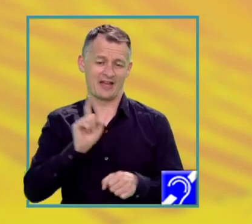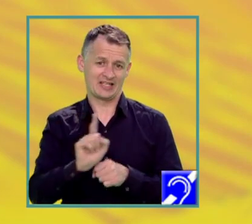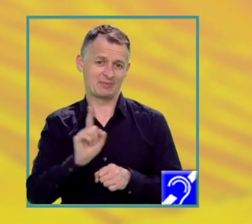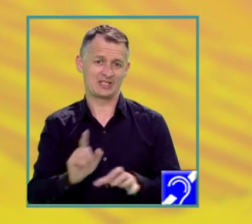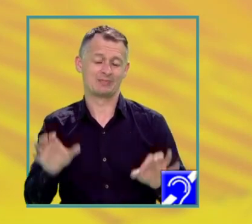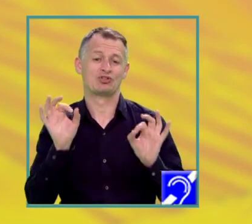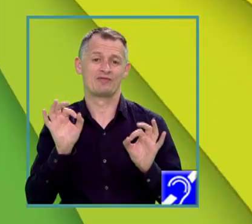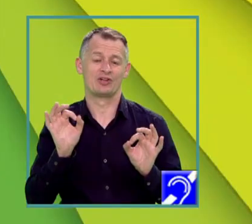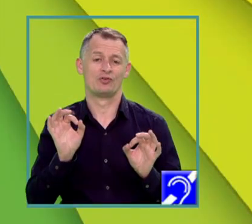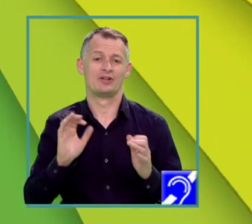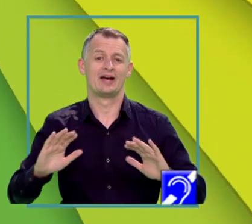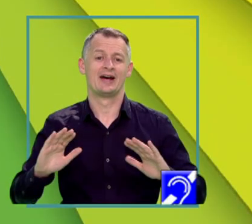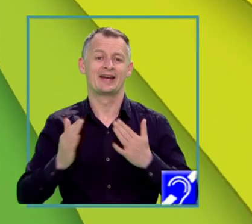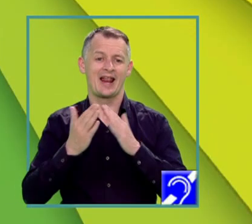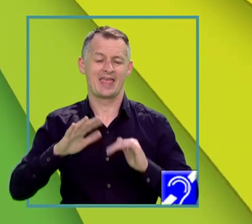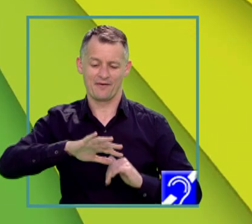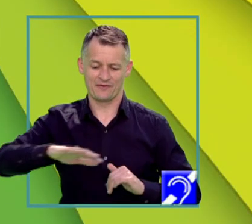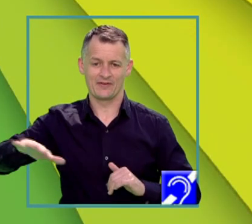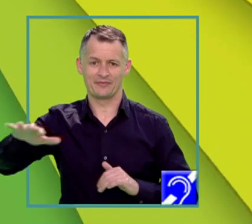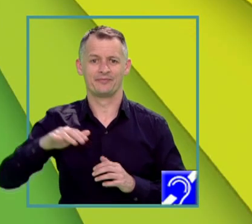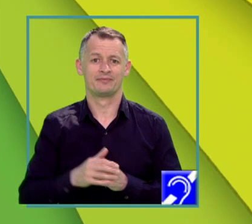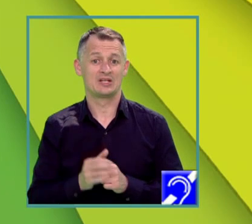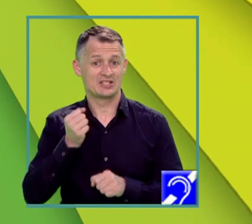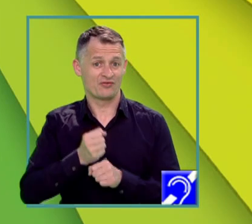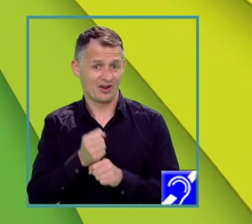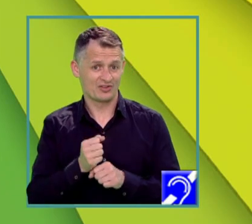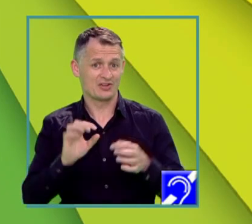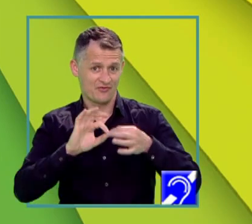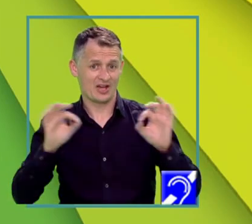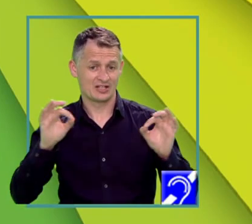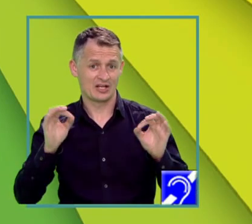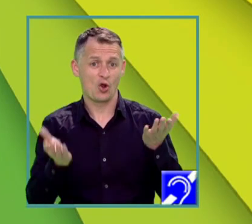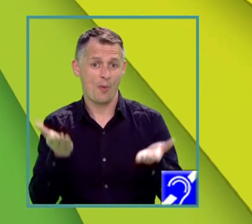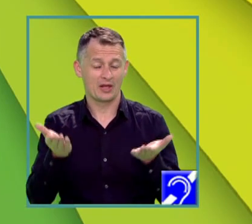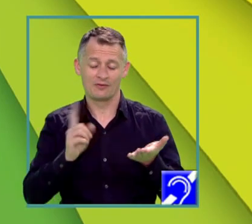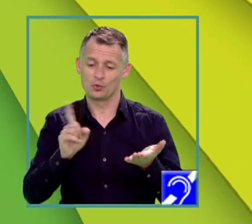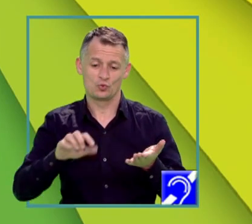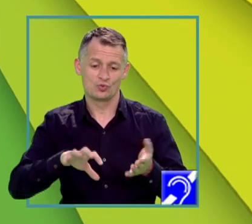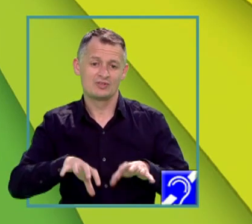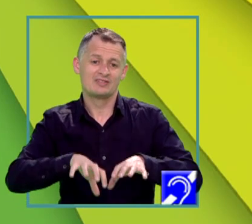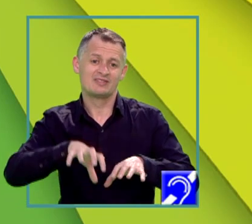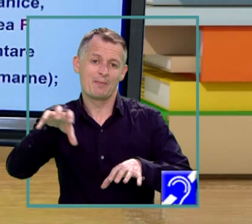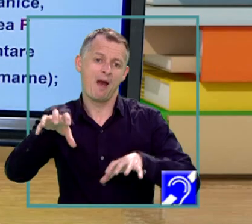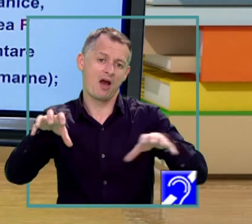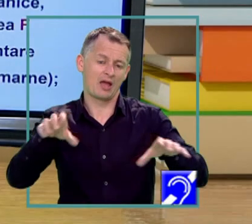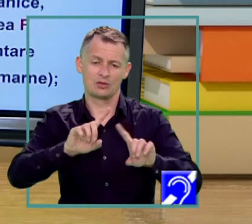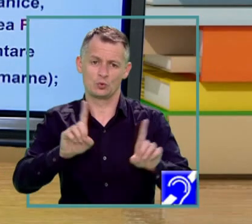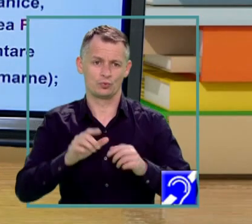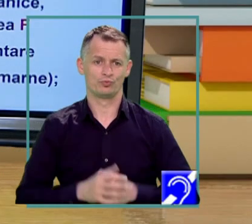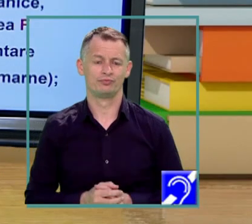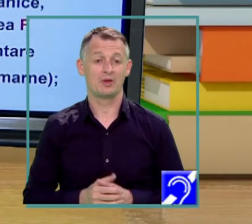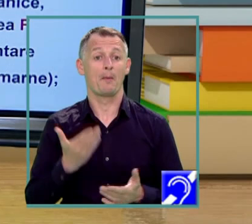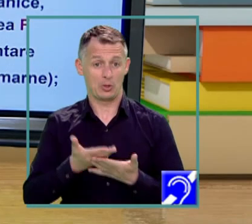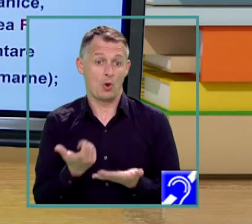specifice reliefului și atenție să faceți fratele comparativ și nu separat pentru a primi punctajul maxim vă propun